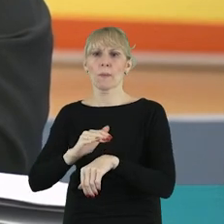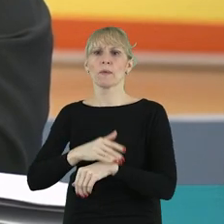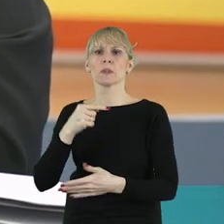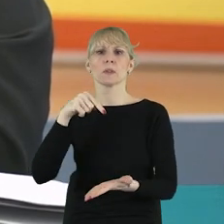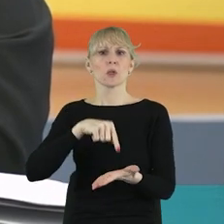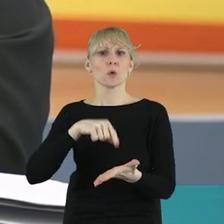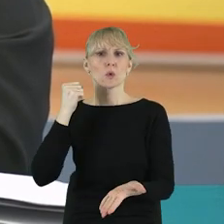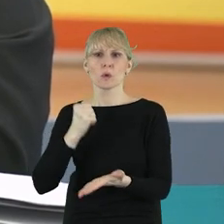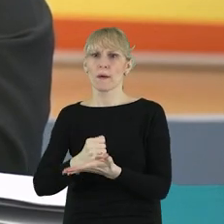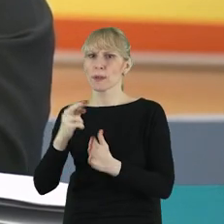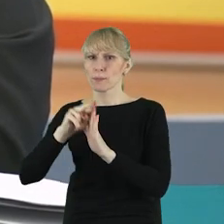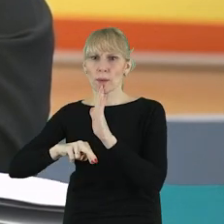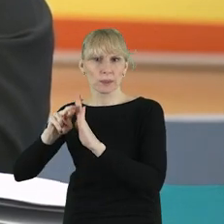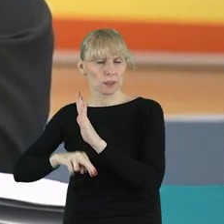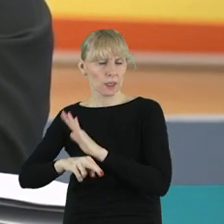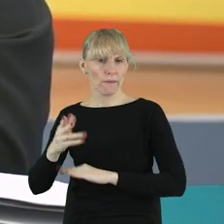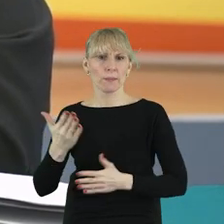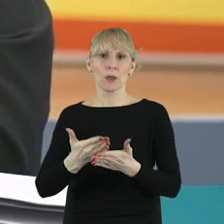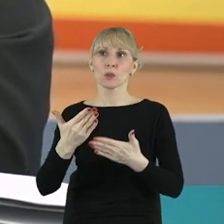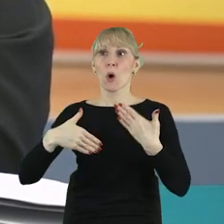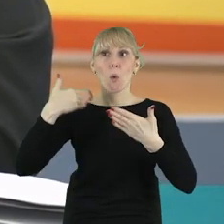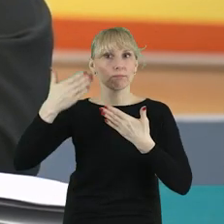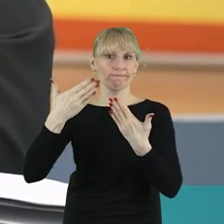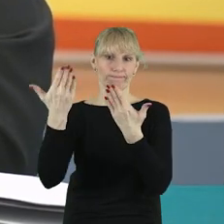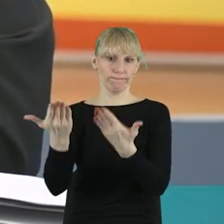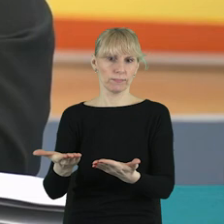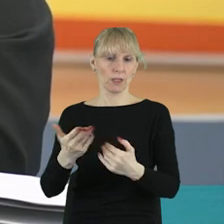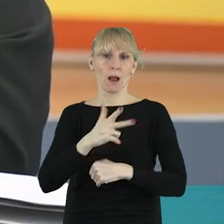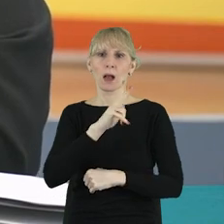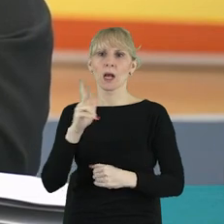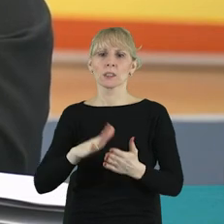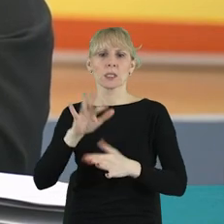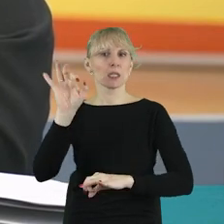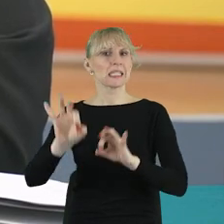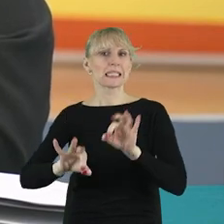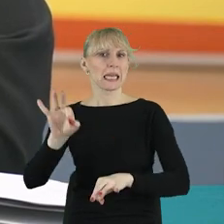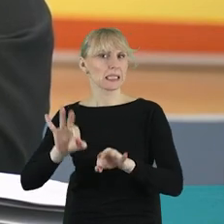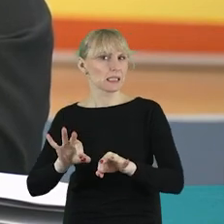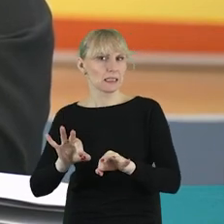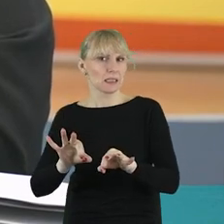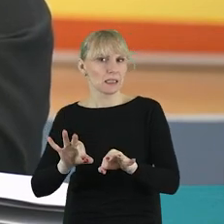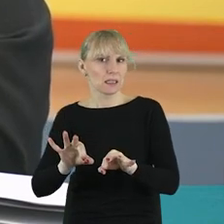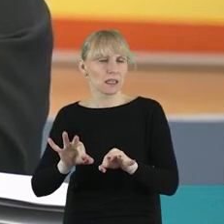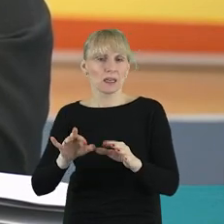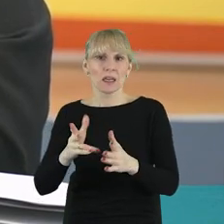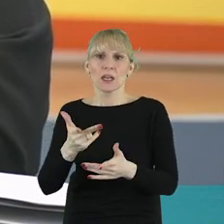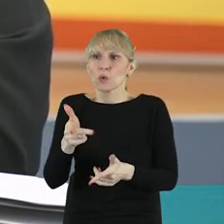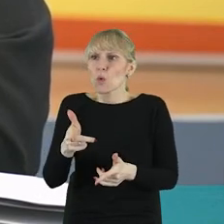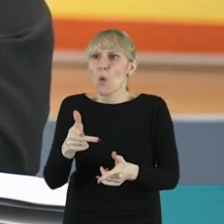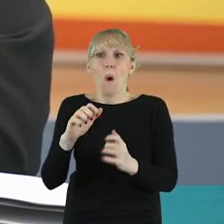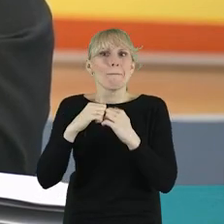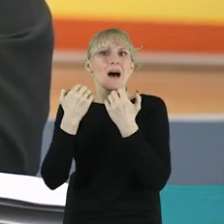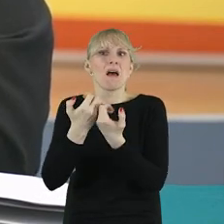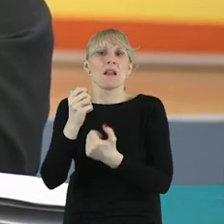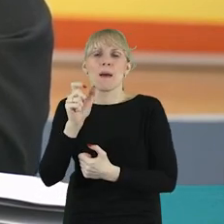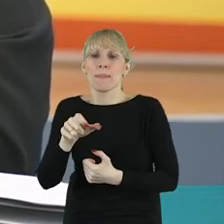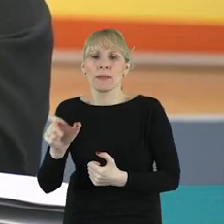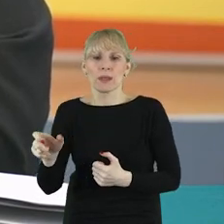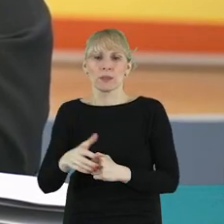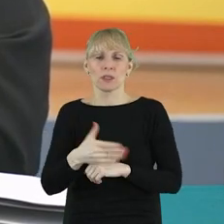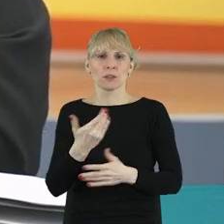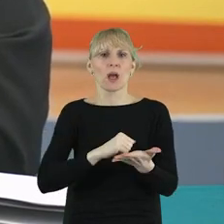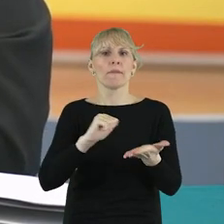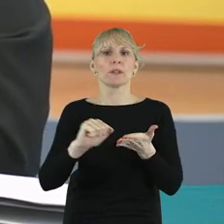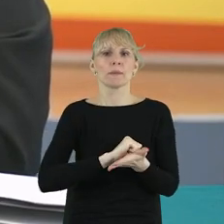sesji, na której parlamentarzyści są obecni. W trybie artykułu 22 ustawy o wykonywaniu